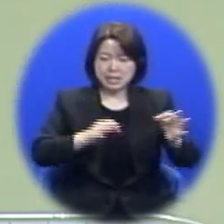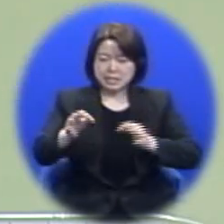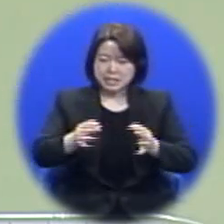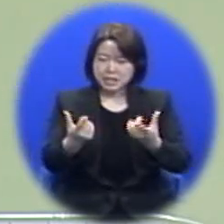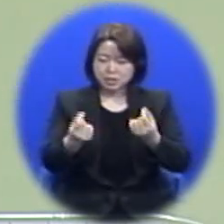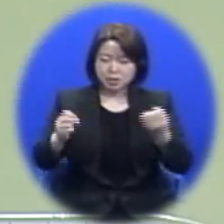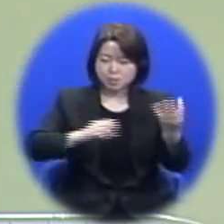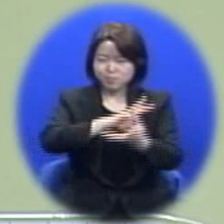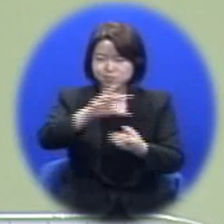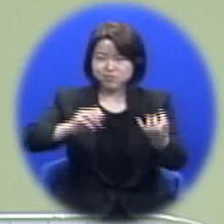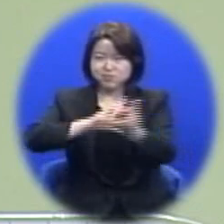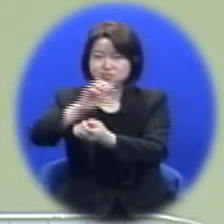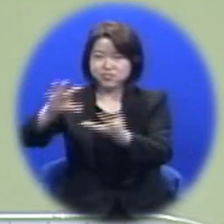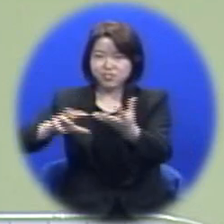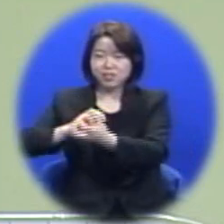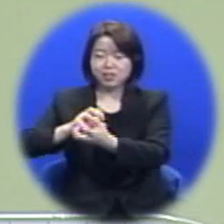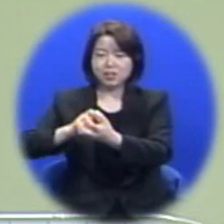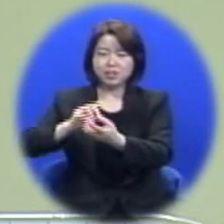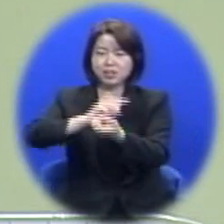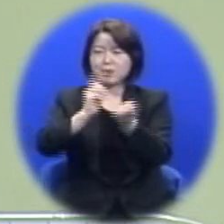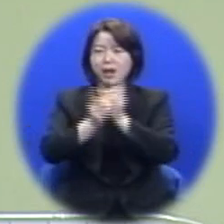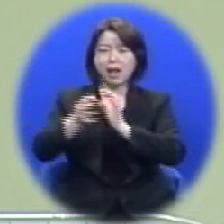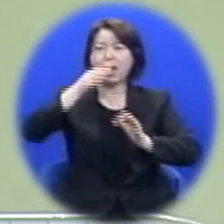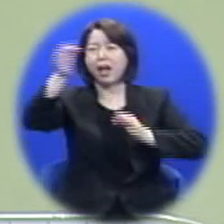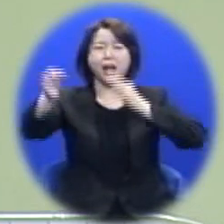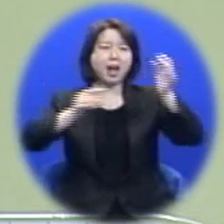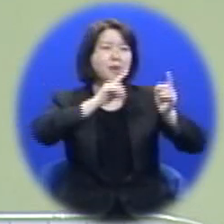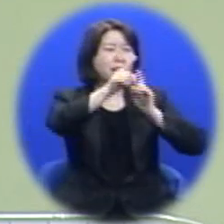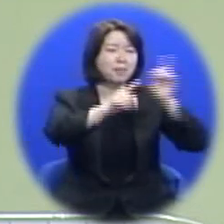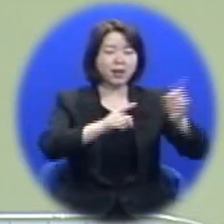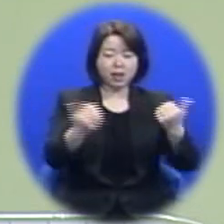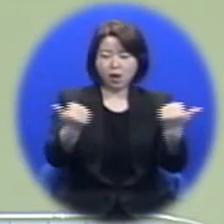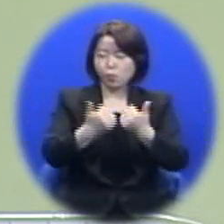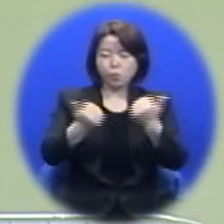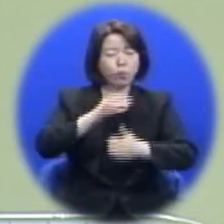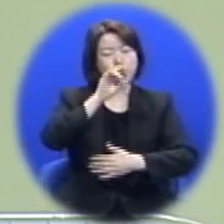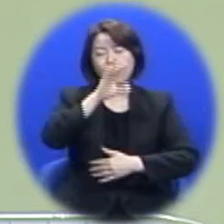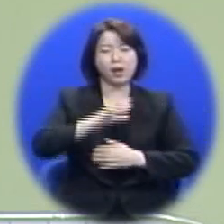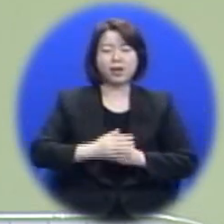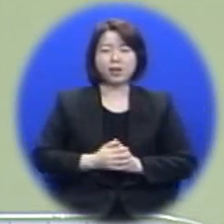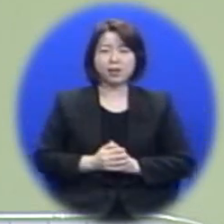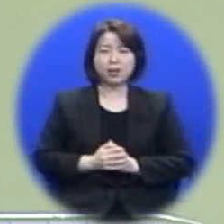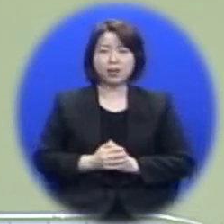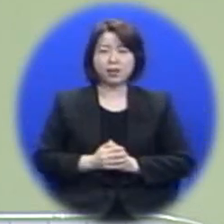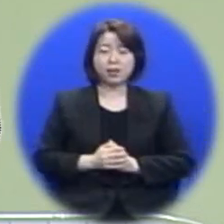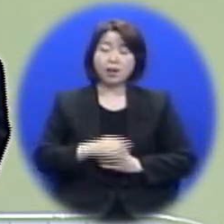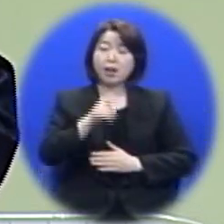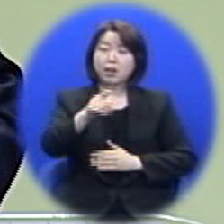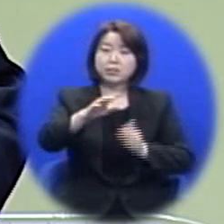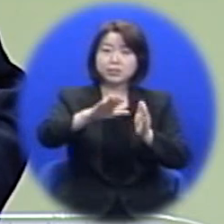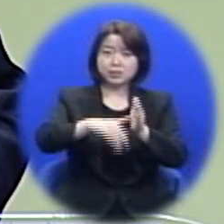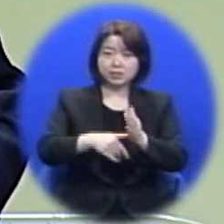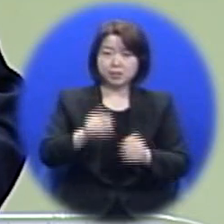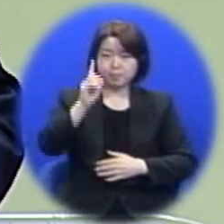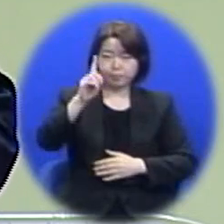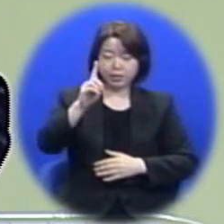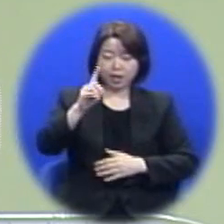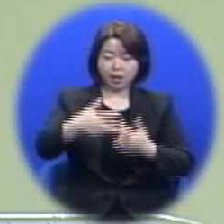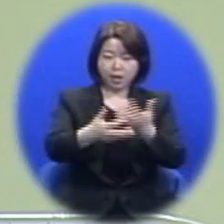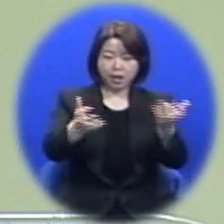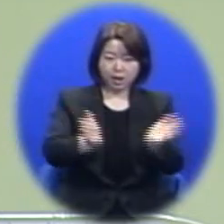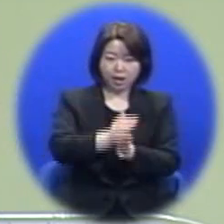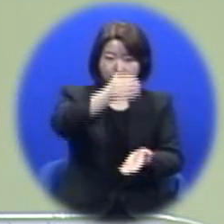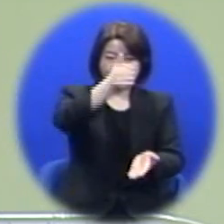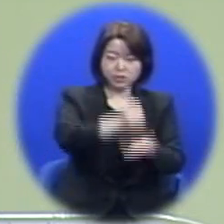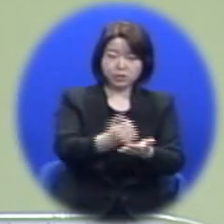시작했어요 서로가 막 소리를 지르고 회의가 안 되는 거예요 그때 한 지도자가 일어나서